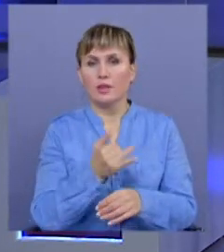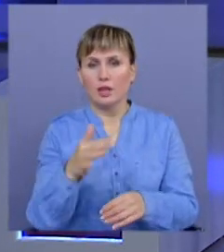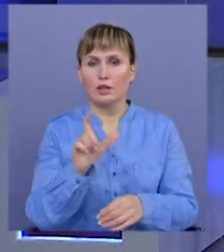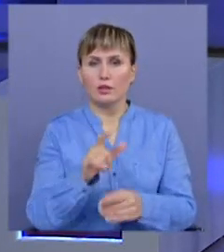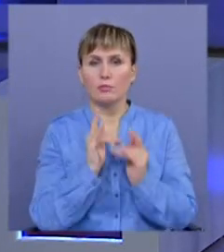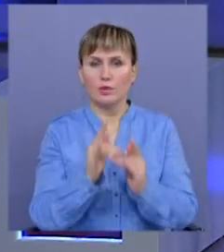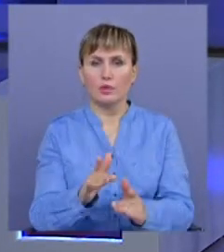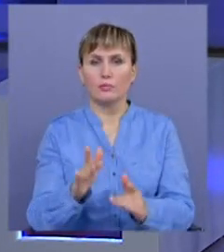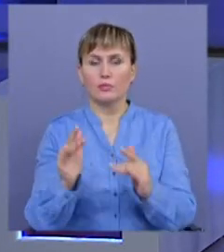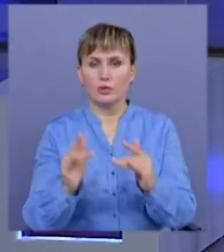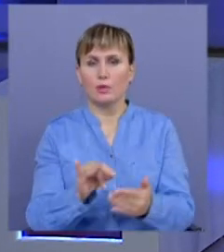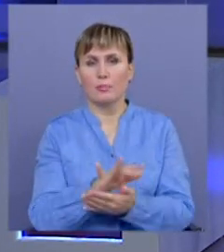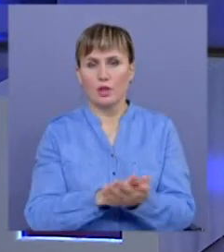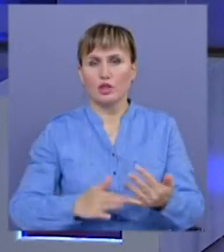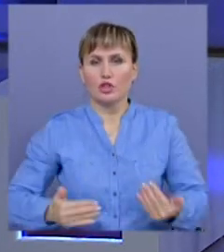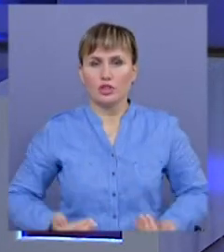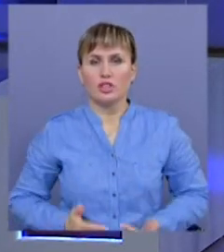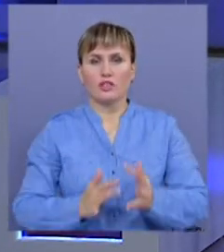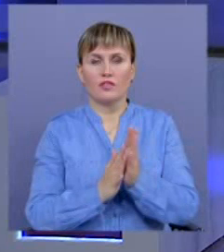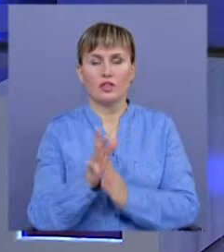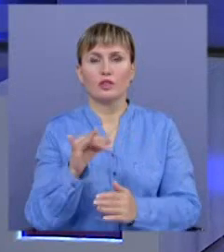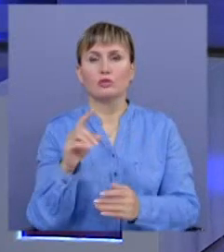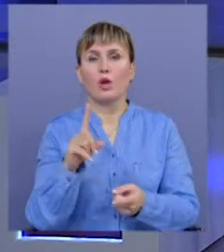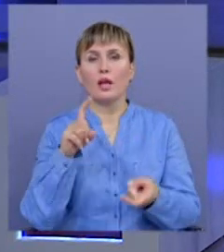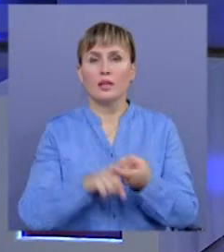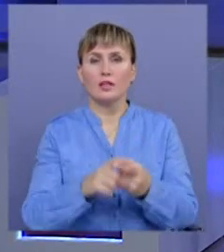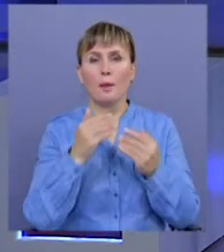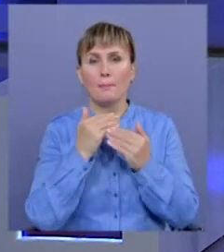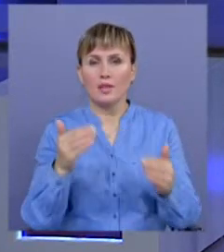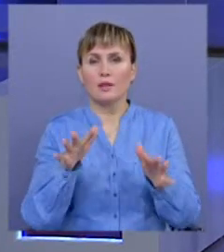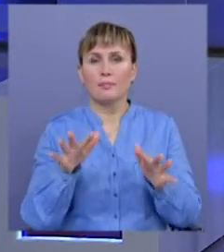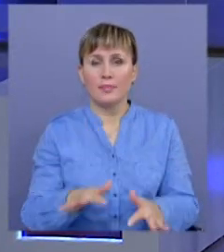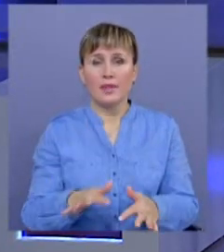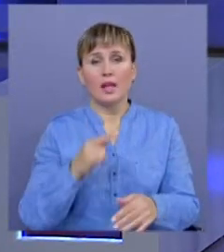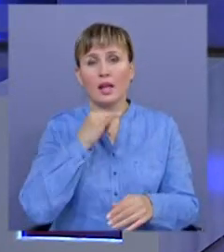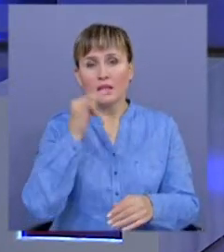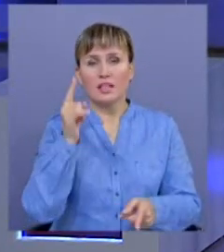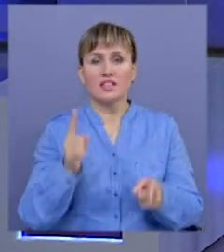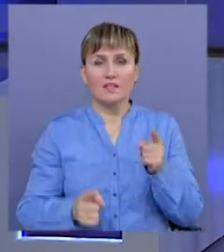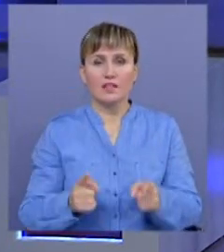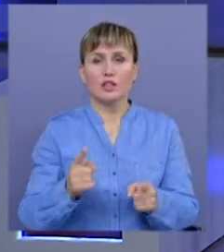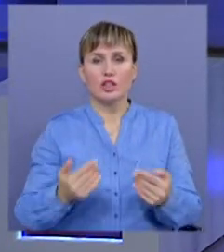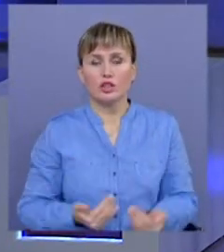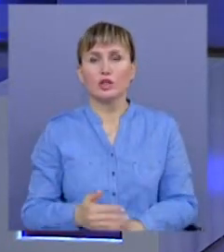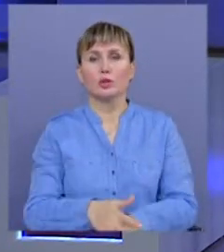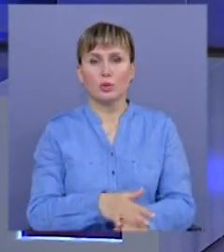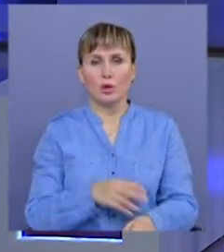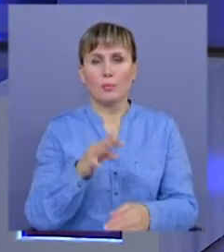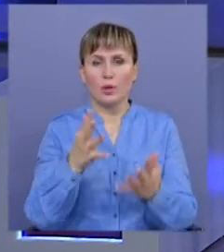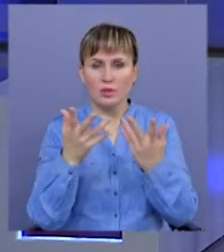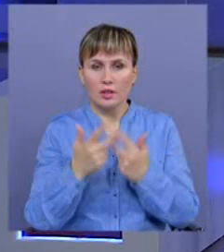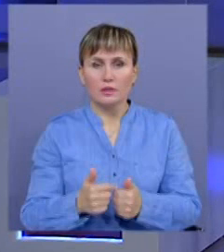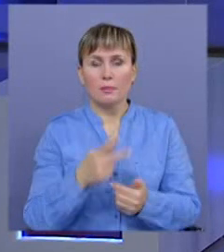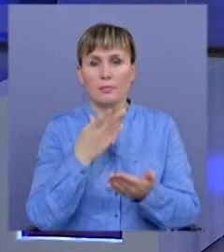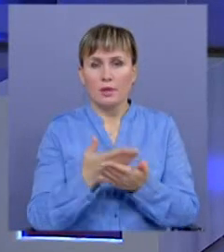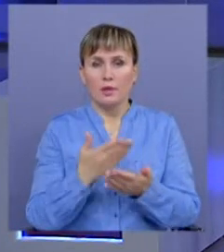снизится, а продолжительность жизни вырастет. Кстати, что касается последнего пункта. Казахстанцы действительно стали жить дольше. По статистике,